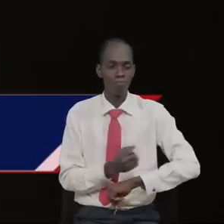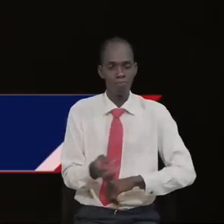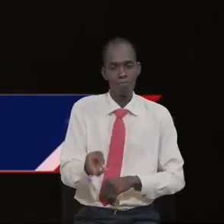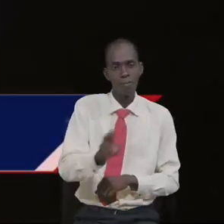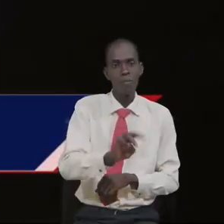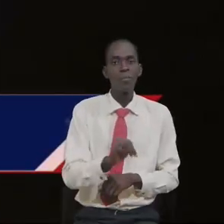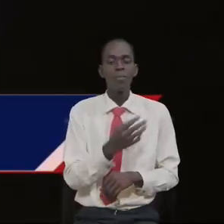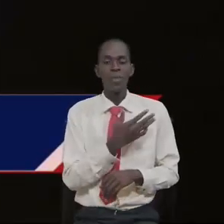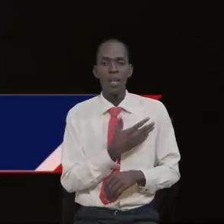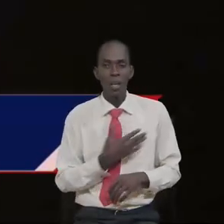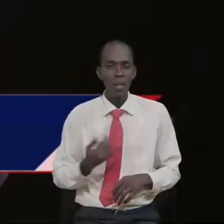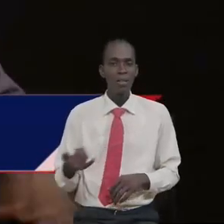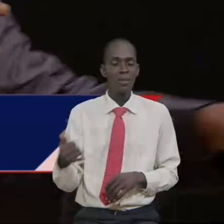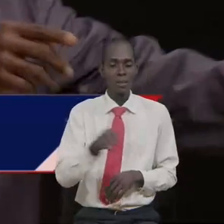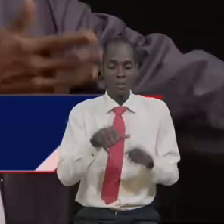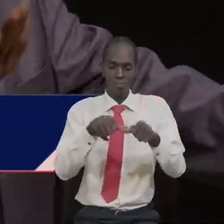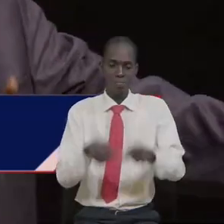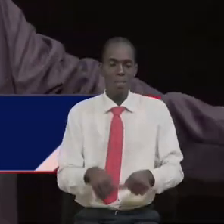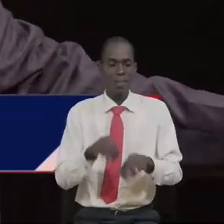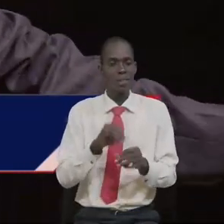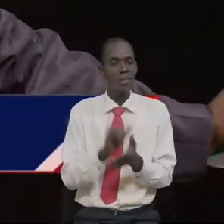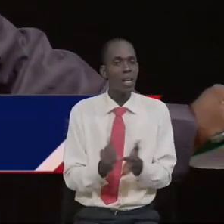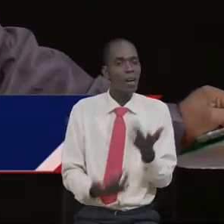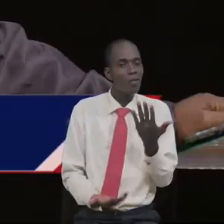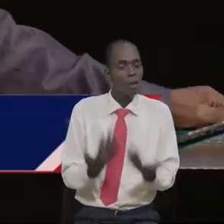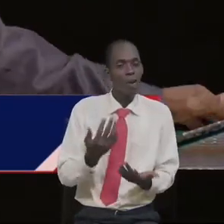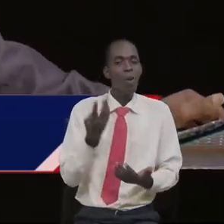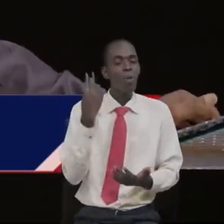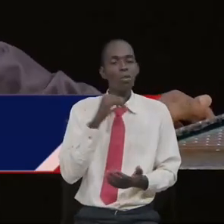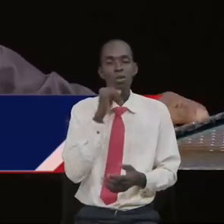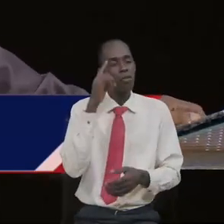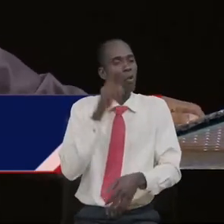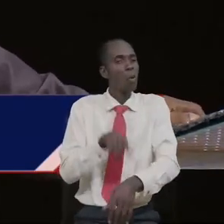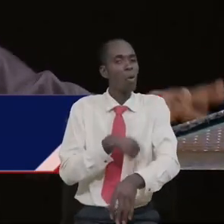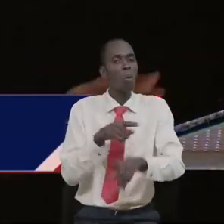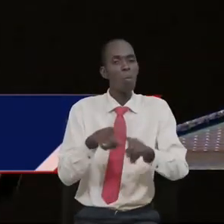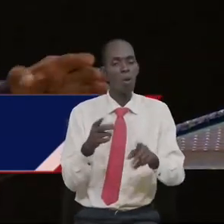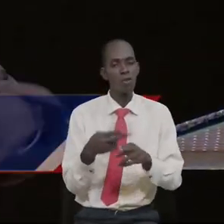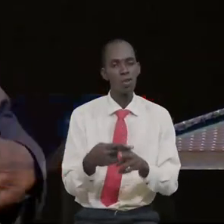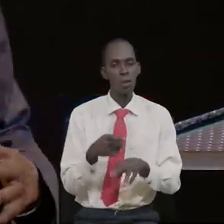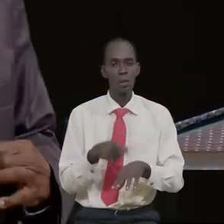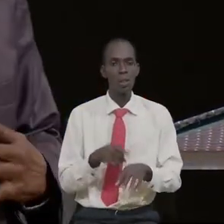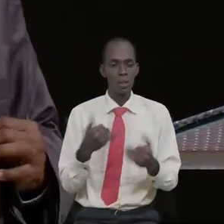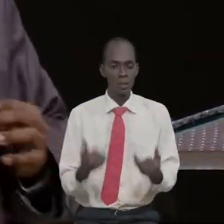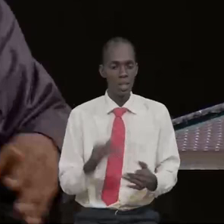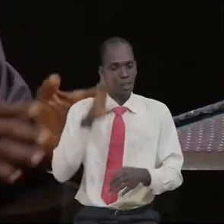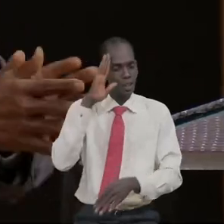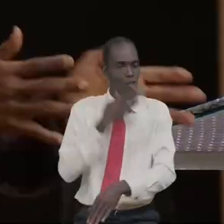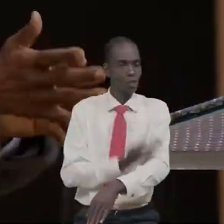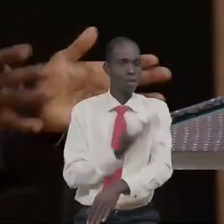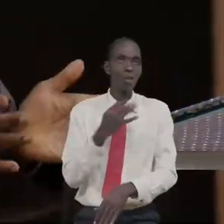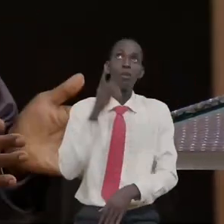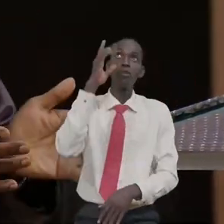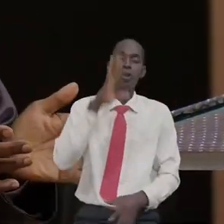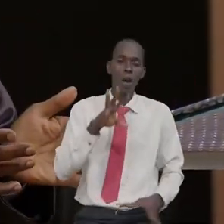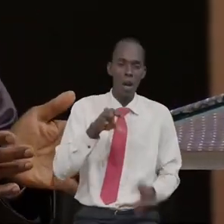il disait, ils étaient dans le feu, leur séjour dans le feu est temporaire. Le Fils de Dieu est descendu, les